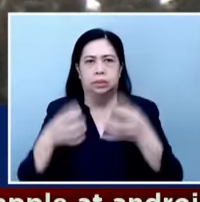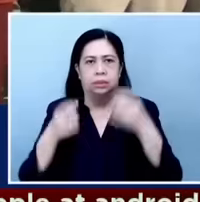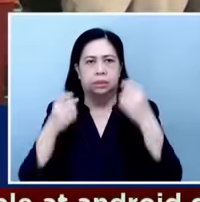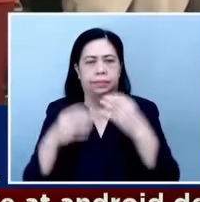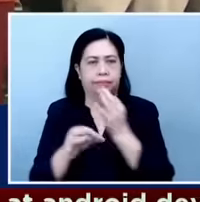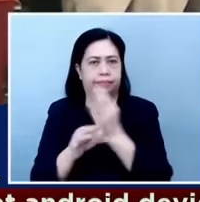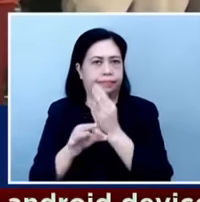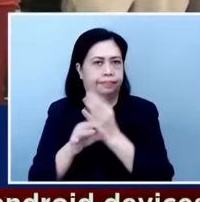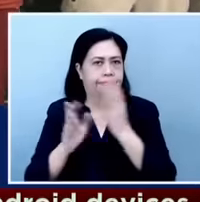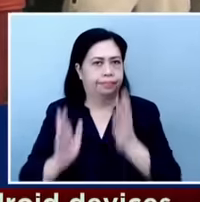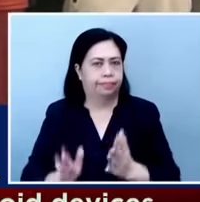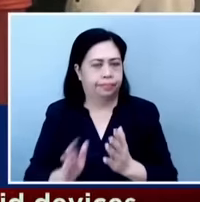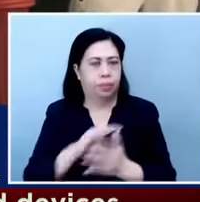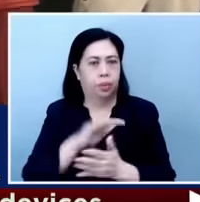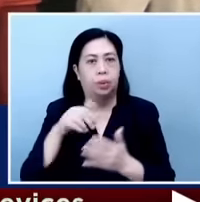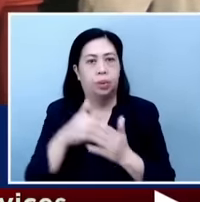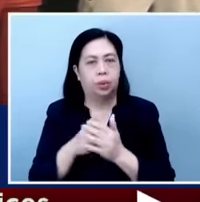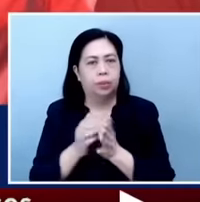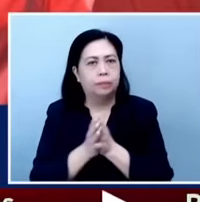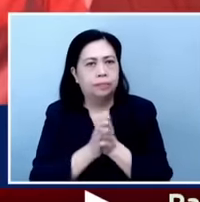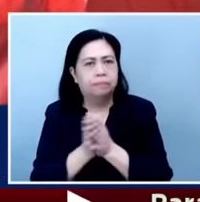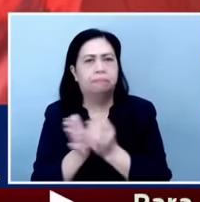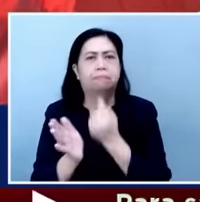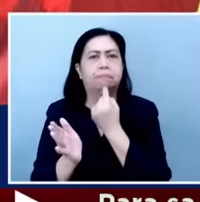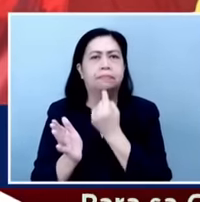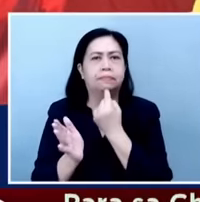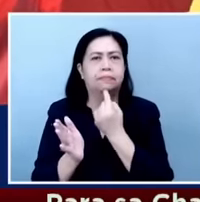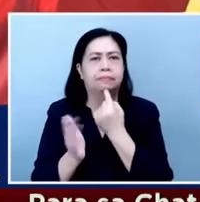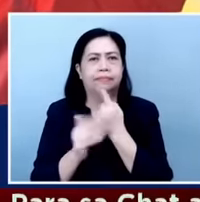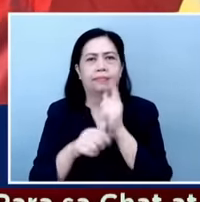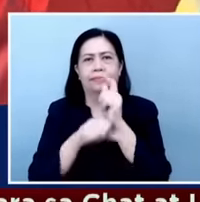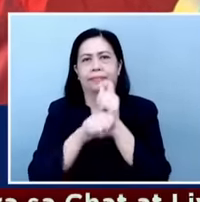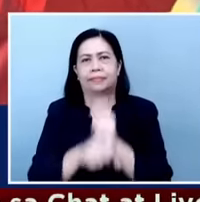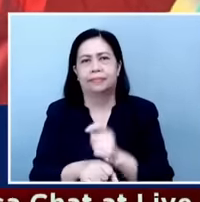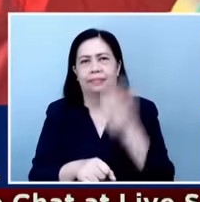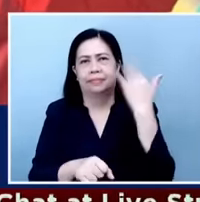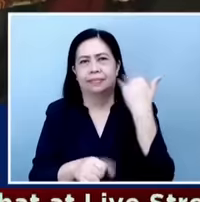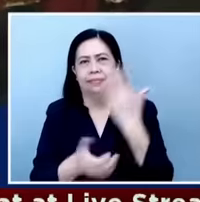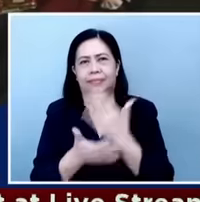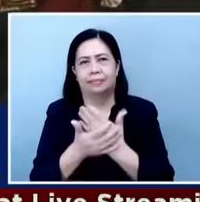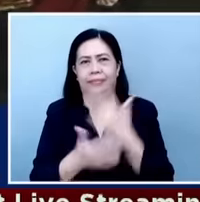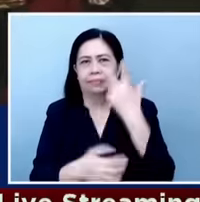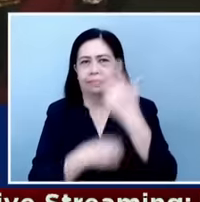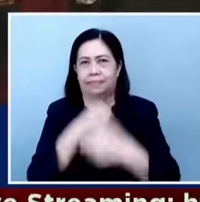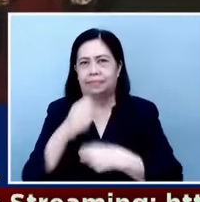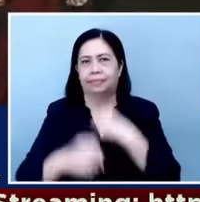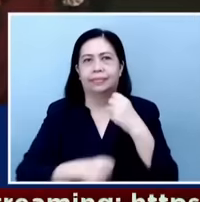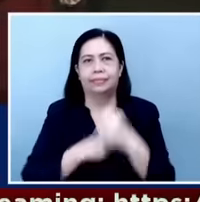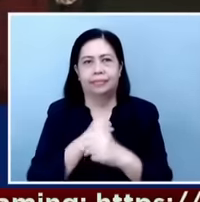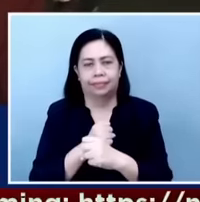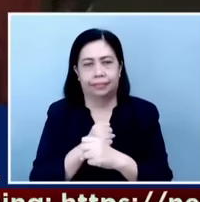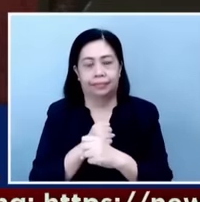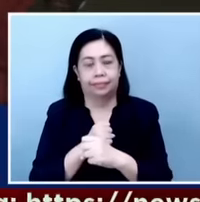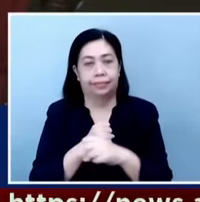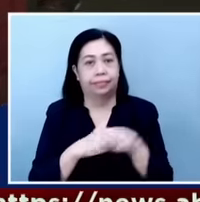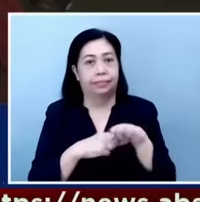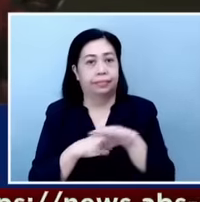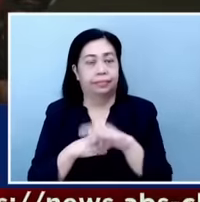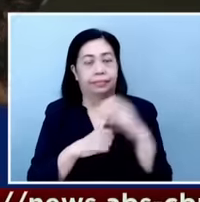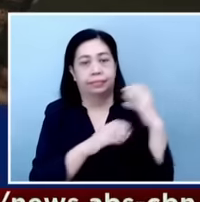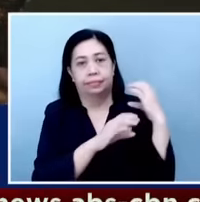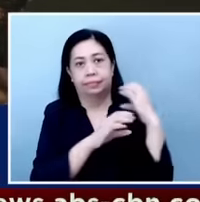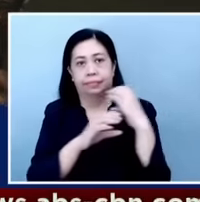deboto. Lahat sabik sa pagbabalik ng tradisyong natigil ng tatlong taon. Ang traslasyon o